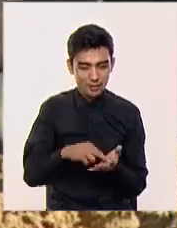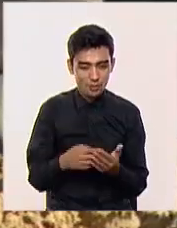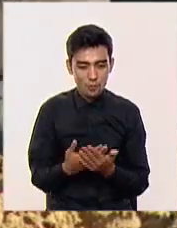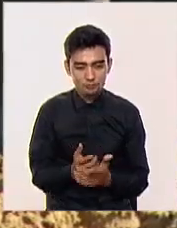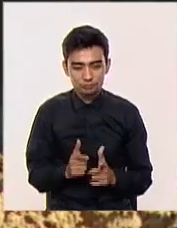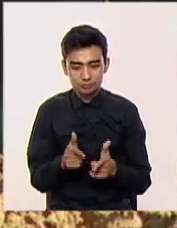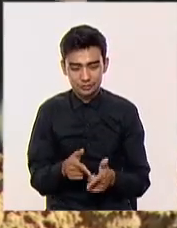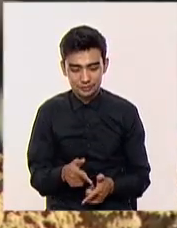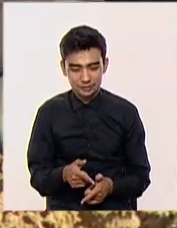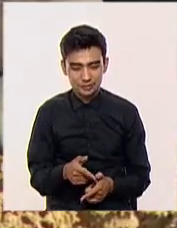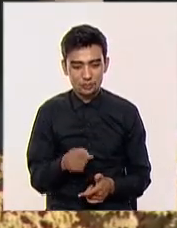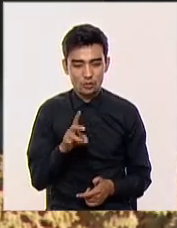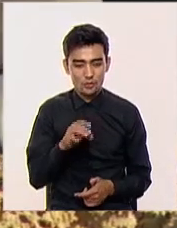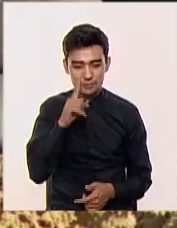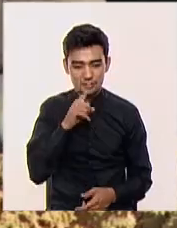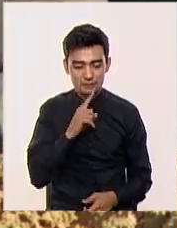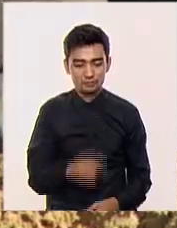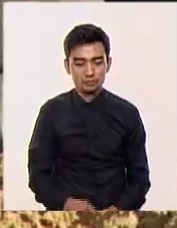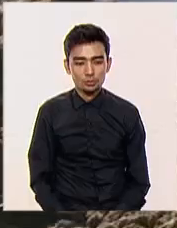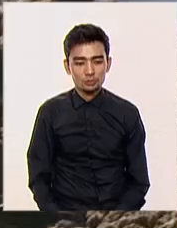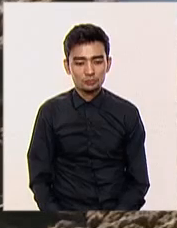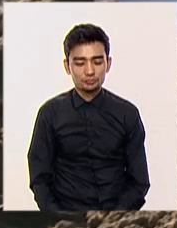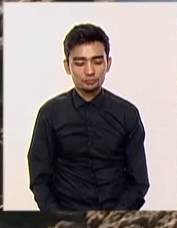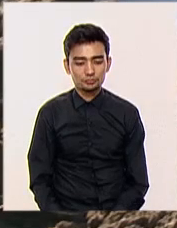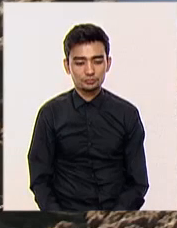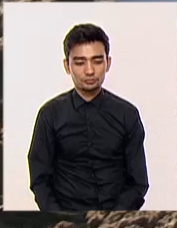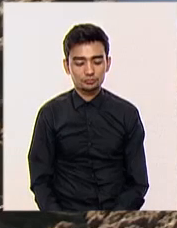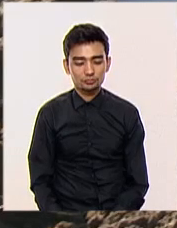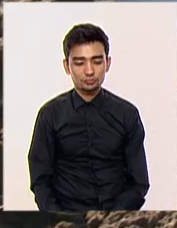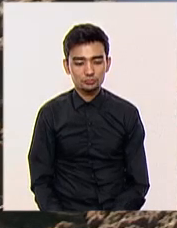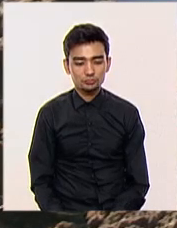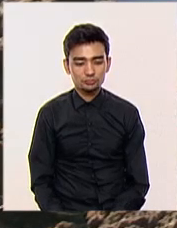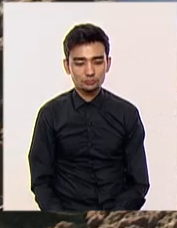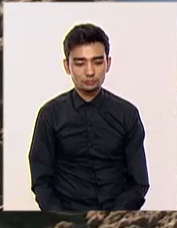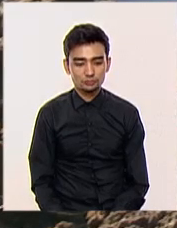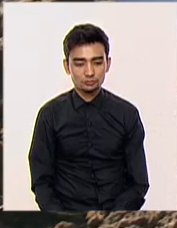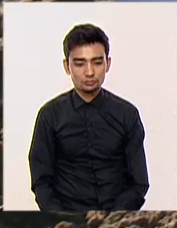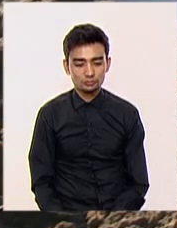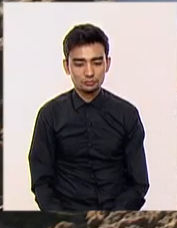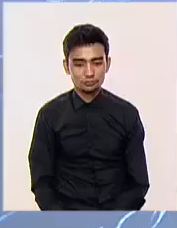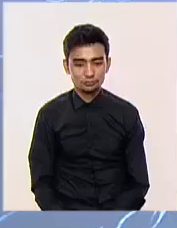смогут заселиться сюда в ноябре. Нина Шаппо, Елена Досова, Информбюро, Костанайская